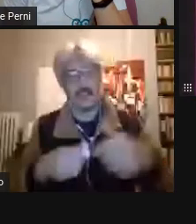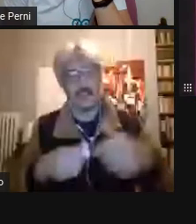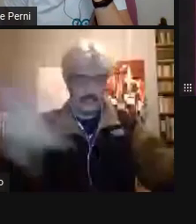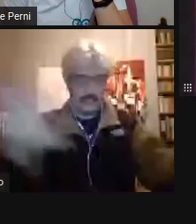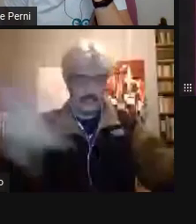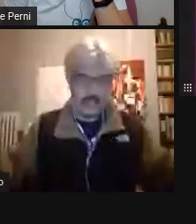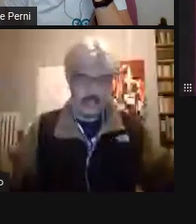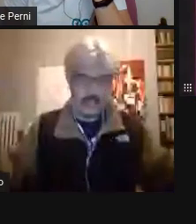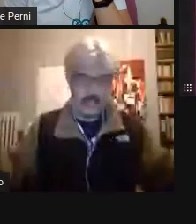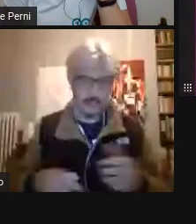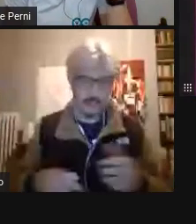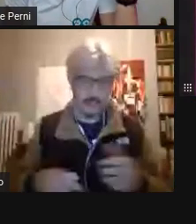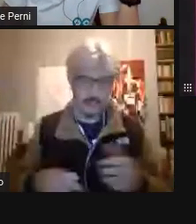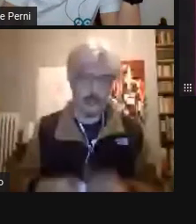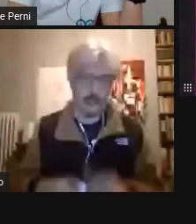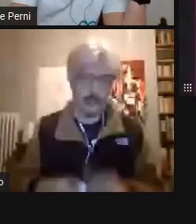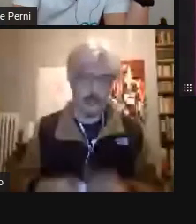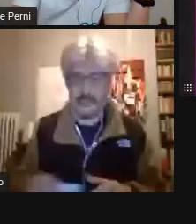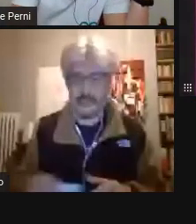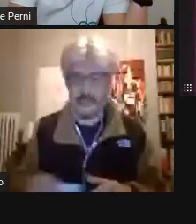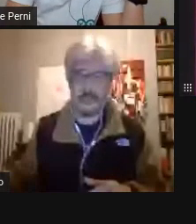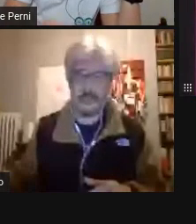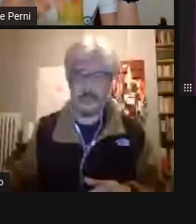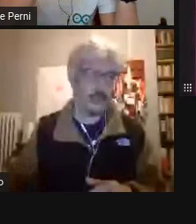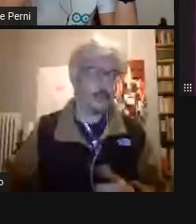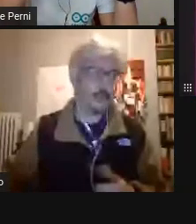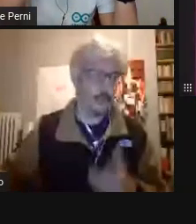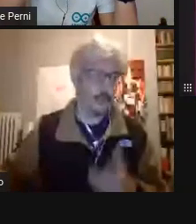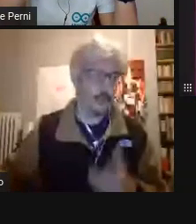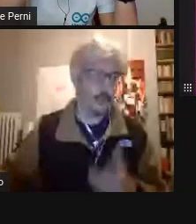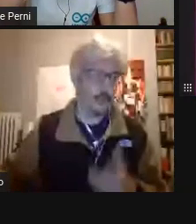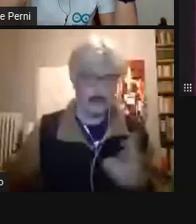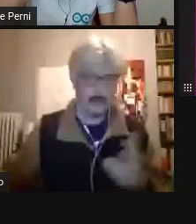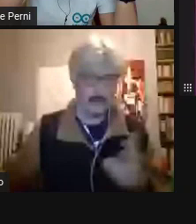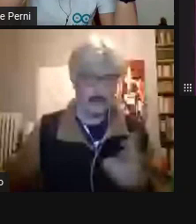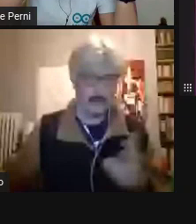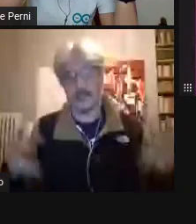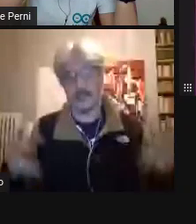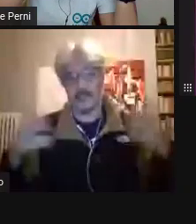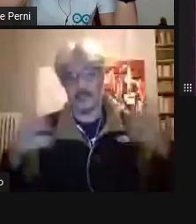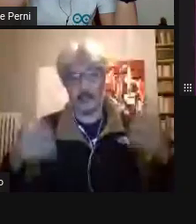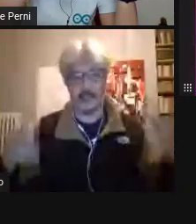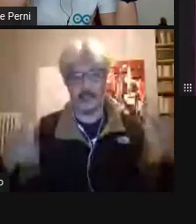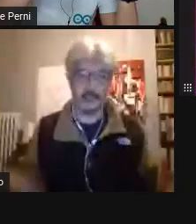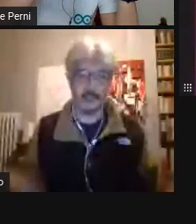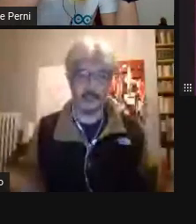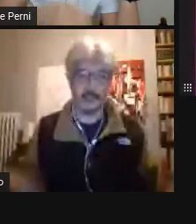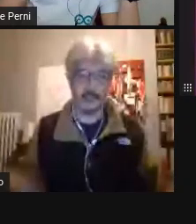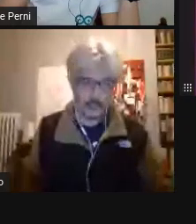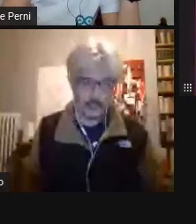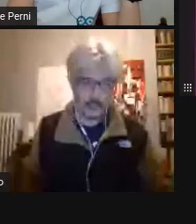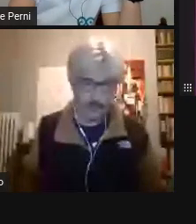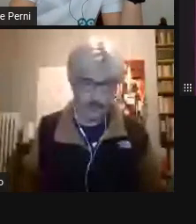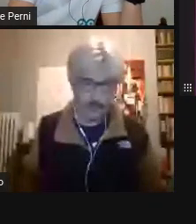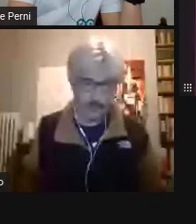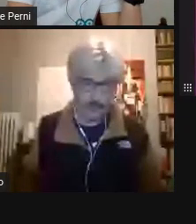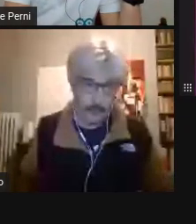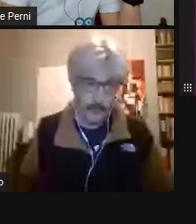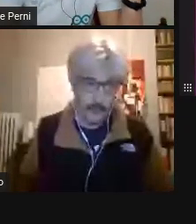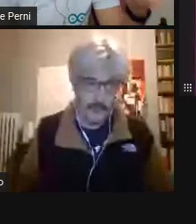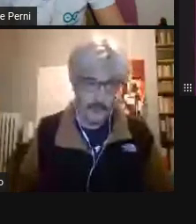Torino che è trasversale perché è un po' la casa madre ed è un po' quello che proviamo a fare i nostri lavori si trovano su